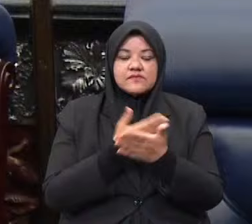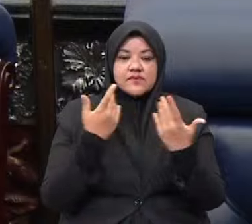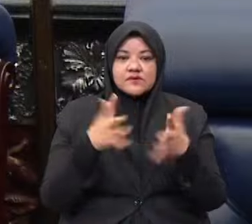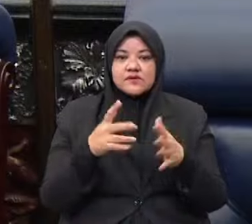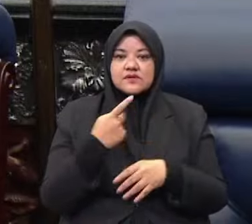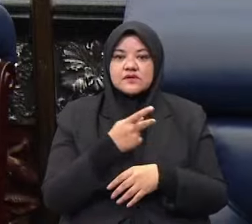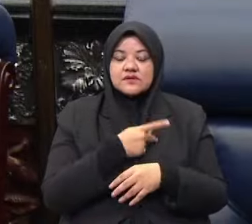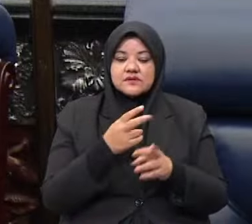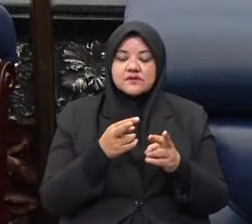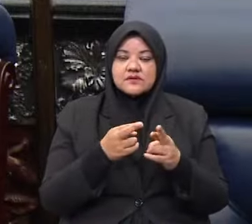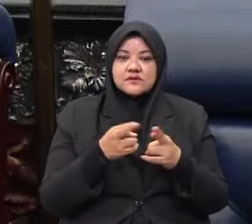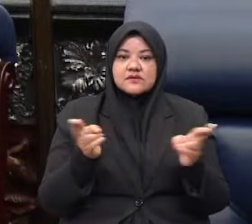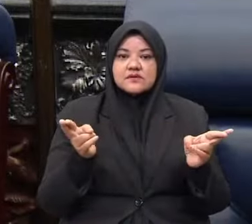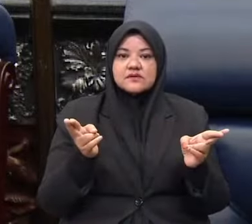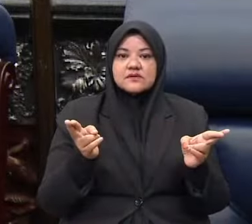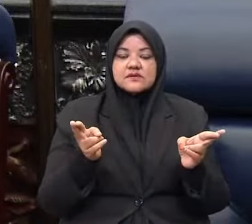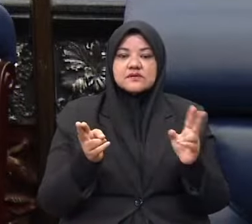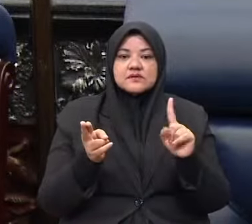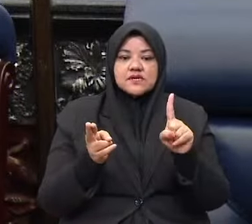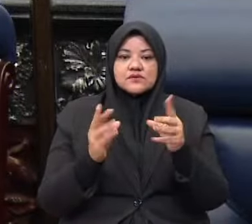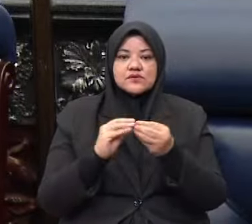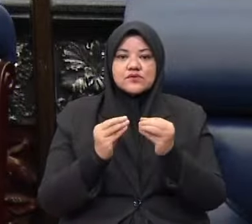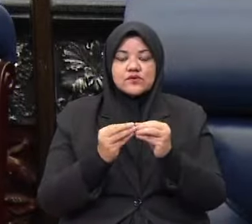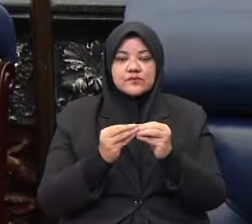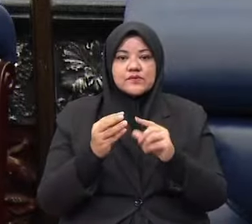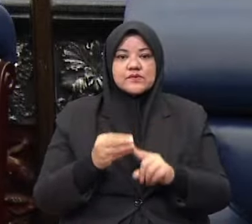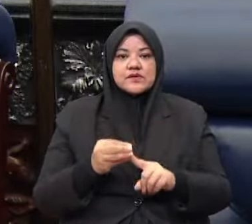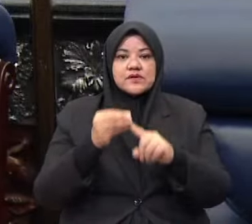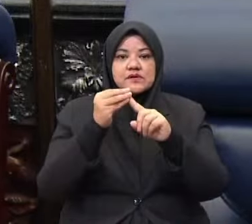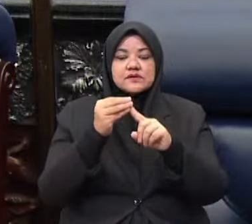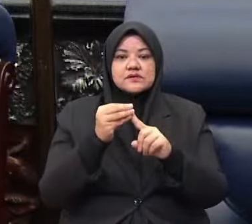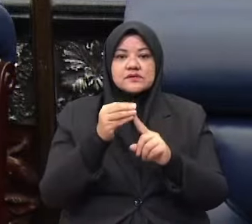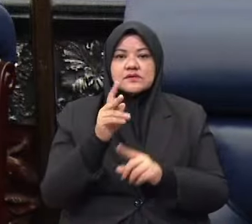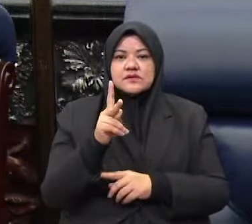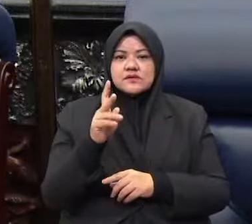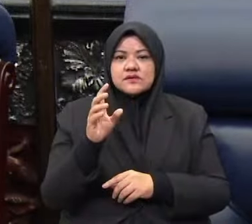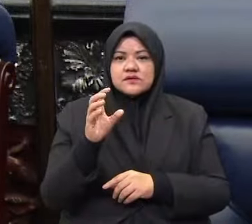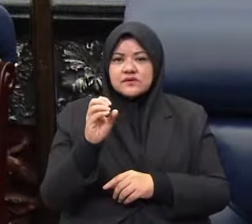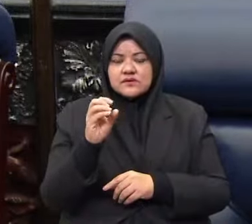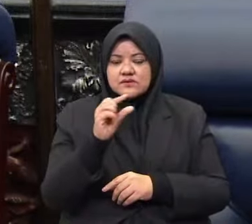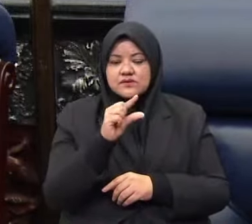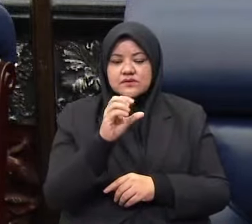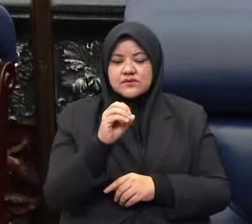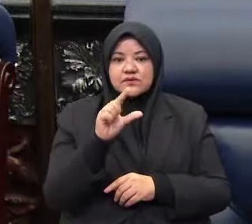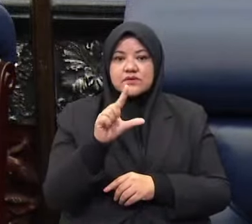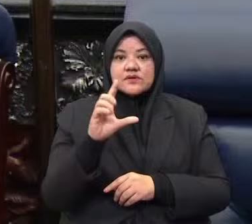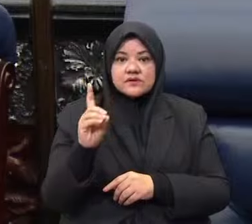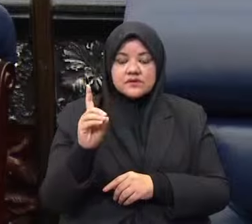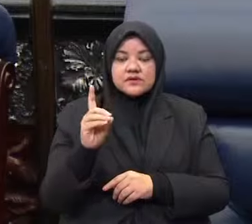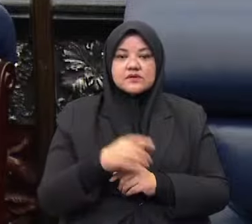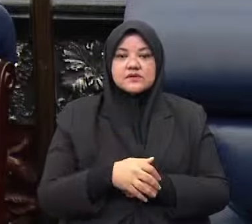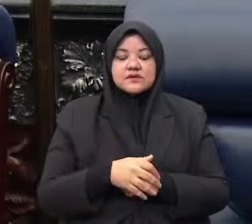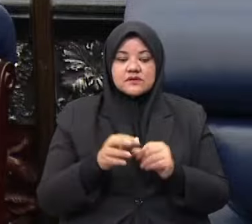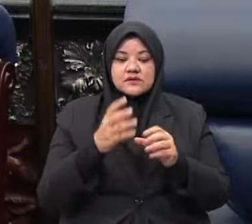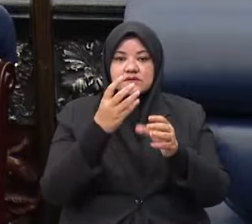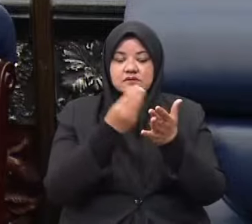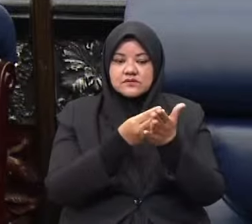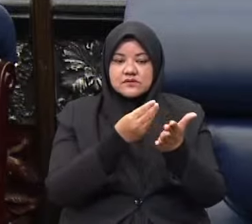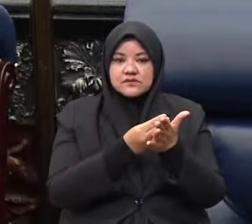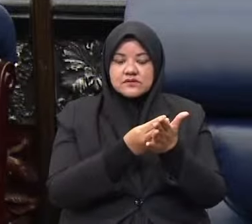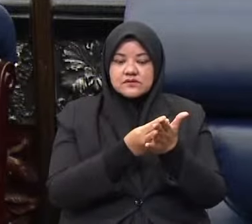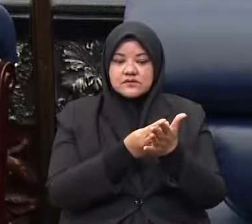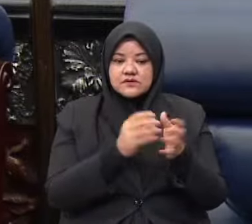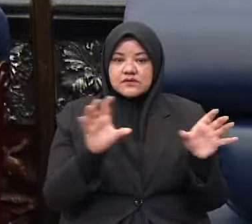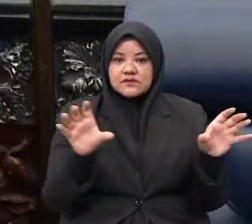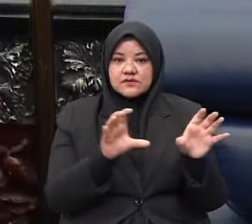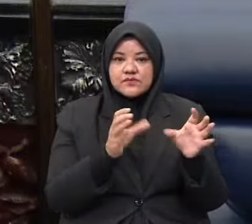telah pun kita lancarkan satu nombor siri khas iaitu GO, di mana pendapatan yang